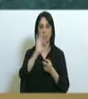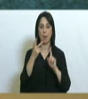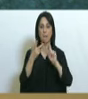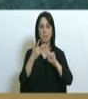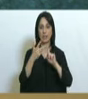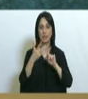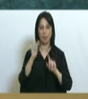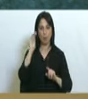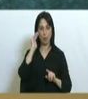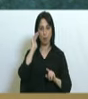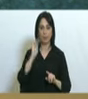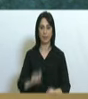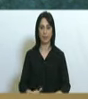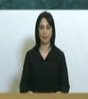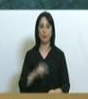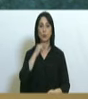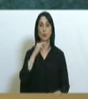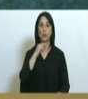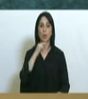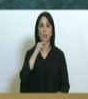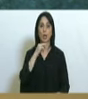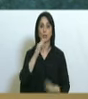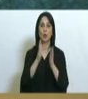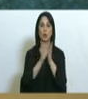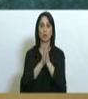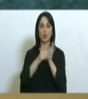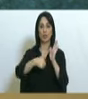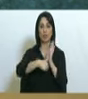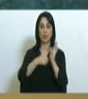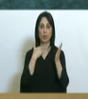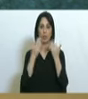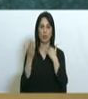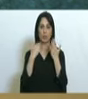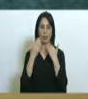მესამე მოსმენით. ყურადღებით გთხოვთ ჩართოთ კენჭისყრაზე.